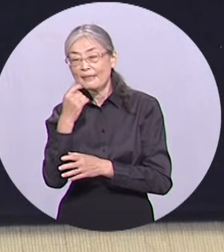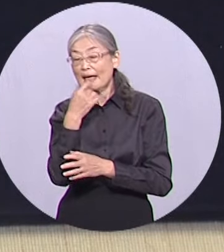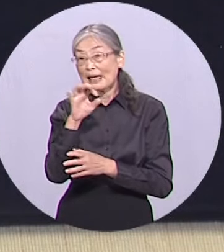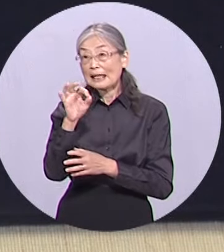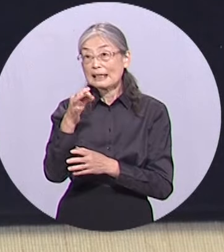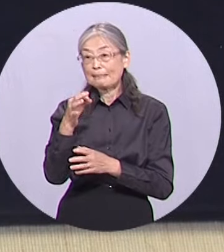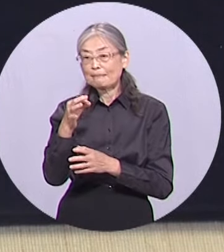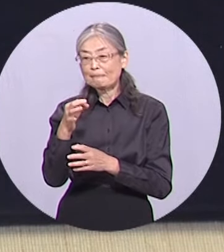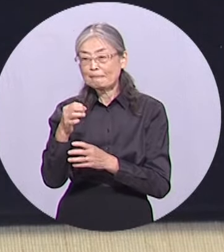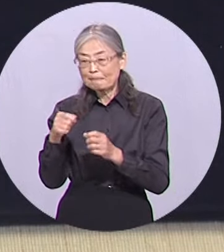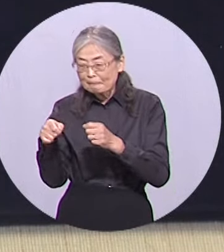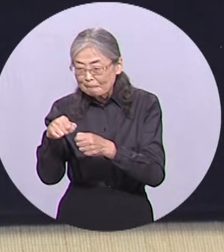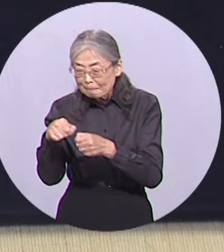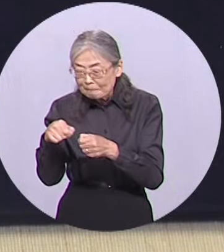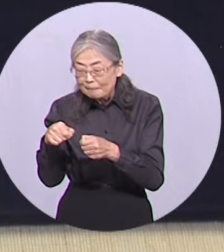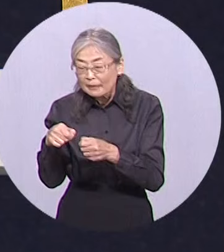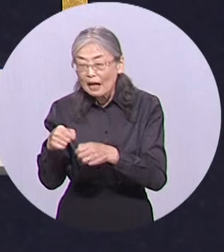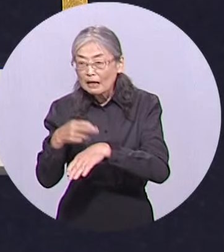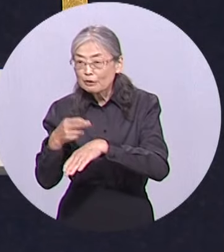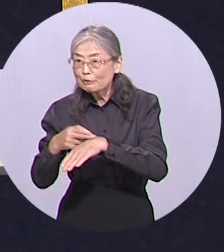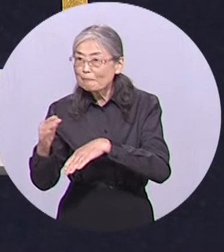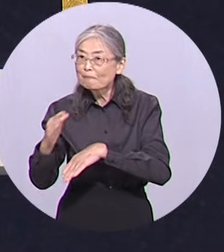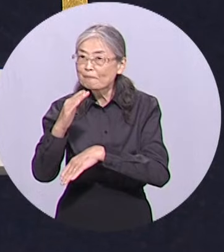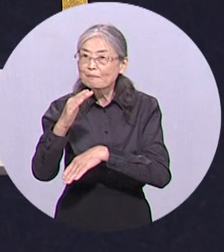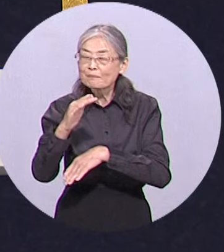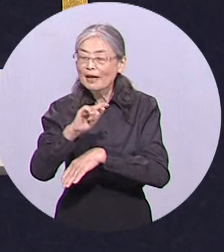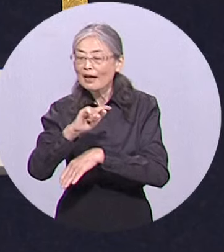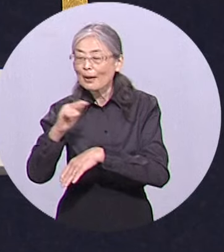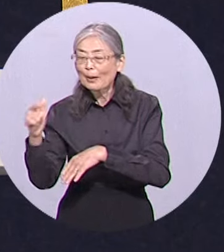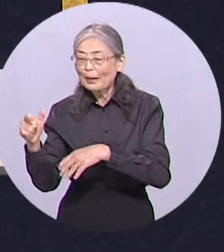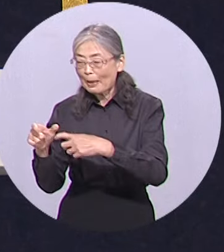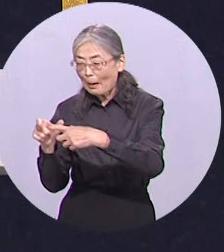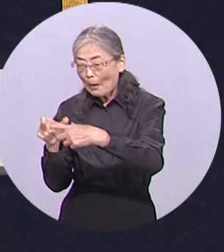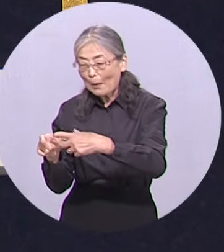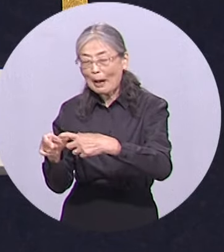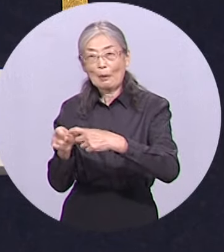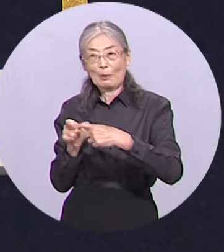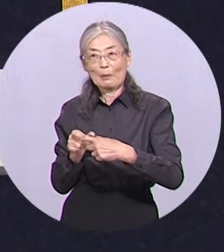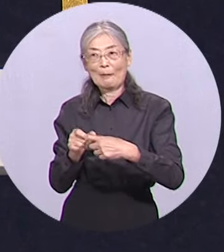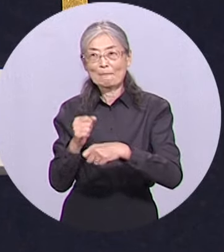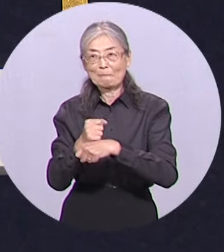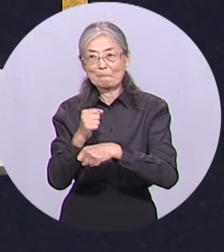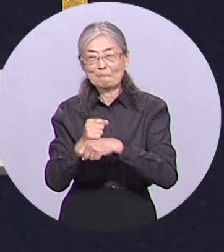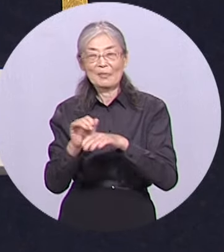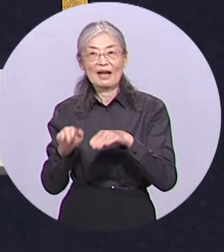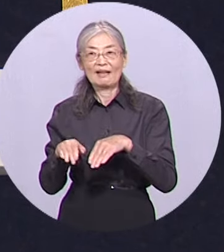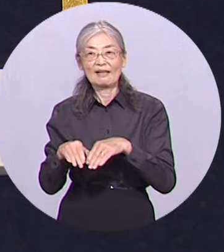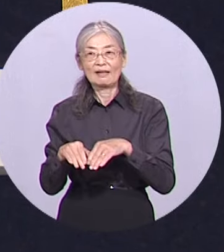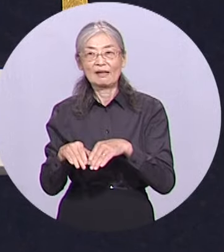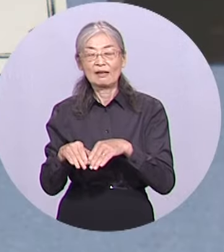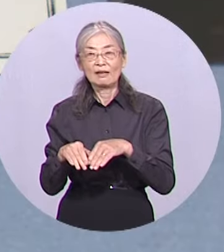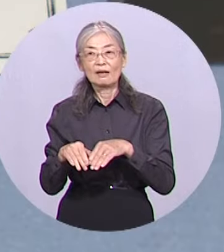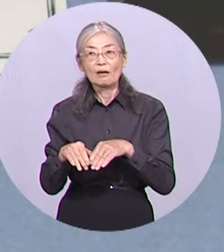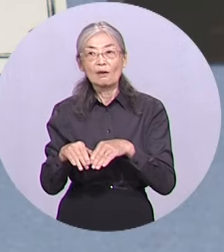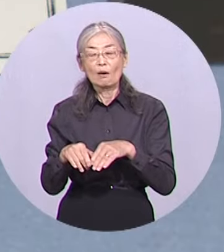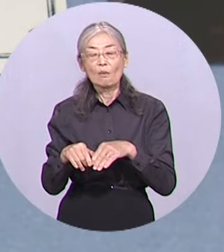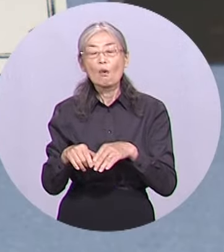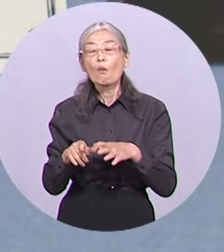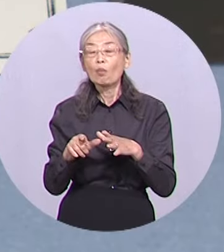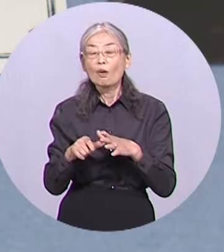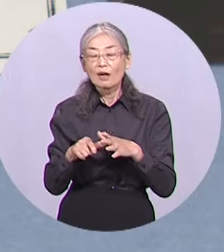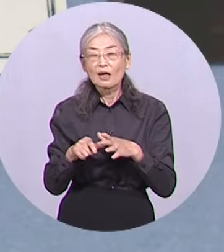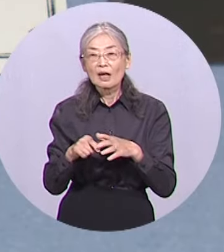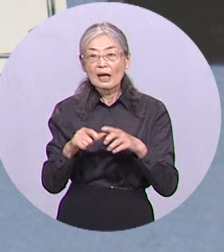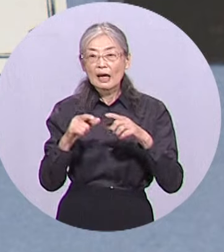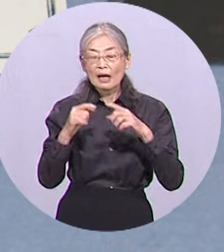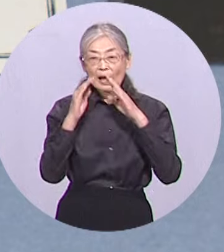上がったことにより、さまざまな大判小判などが作られるようになりました。江戸時代には紙のお札